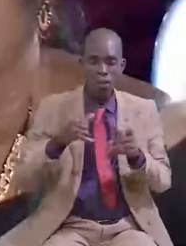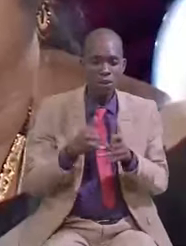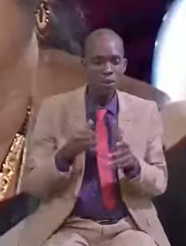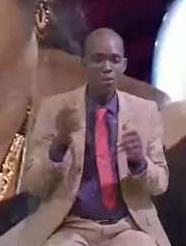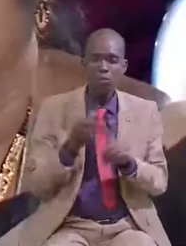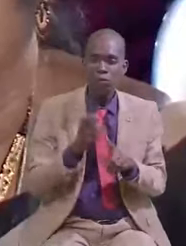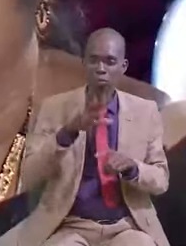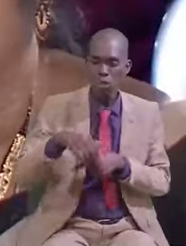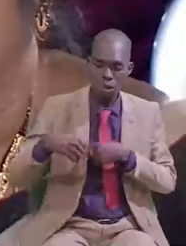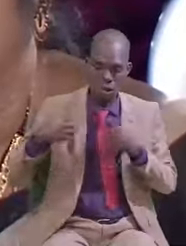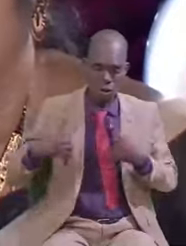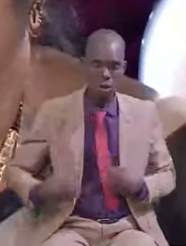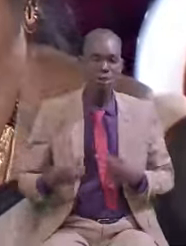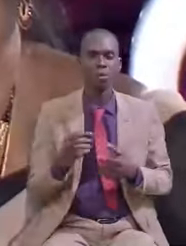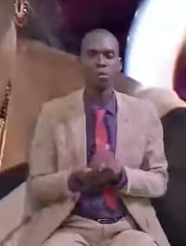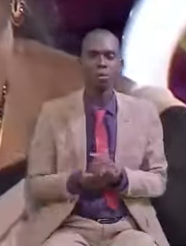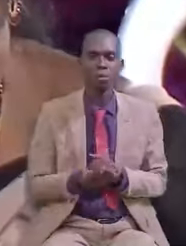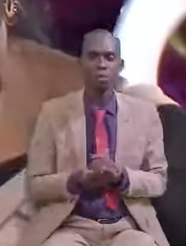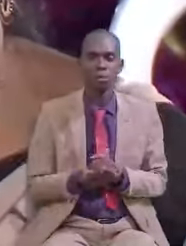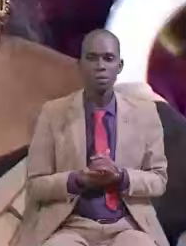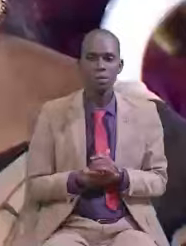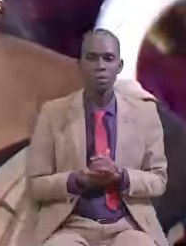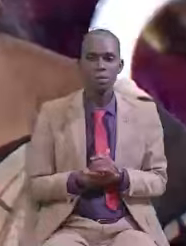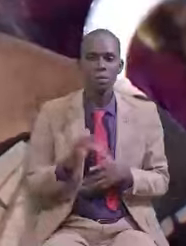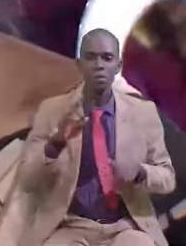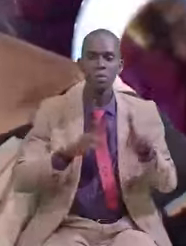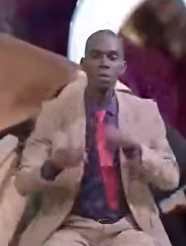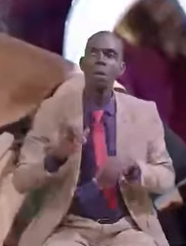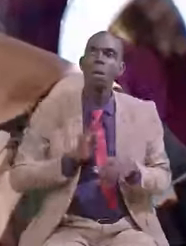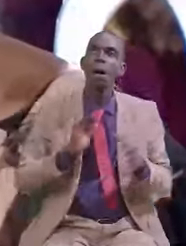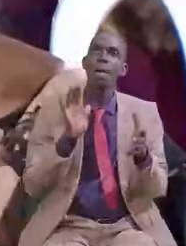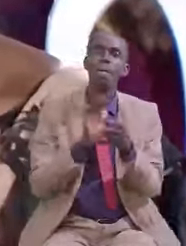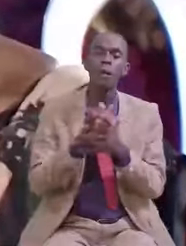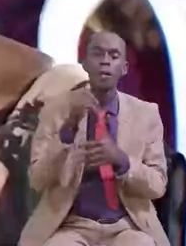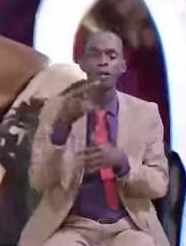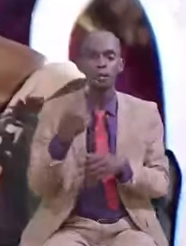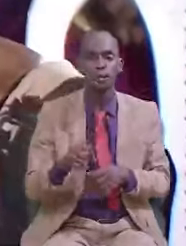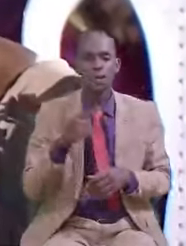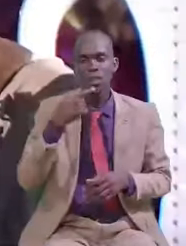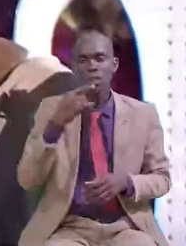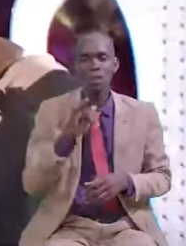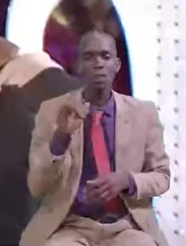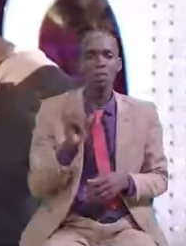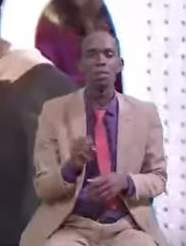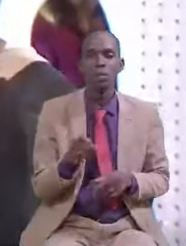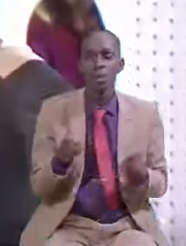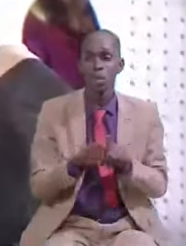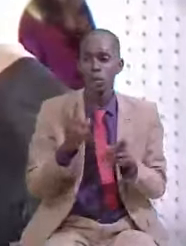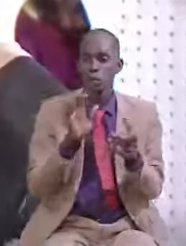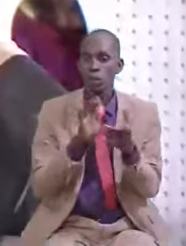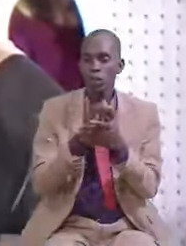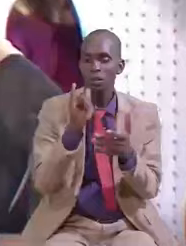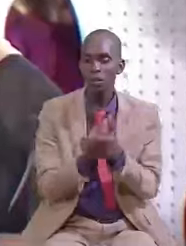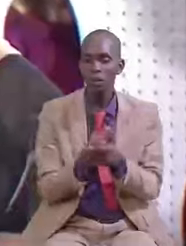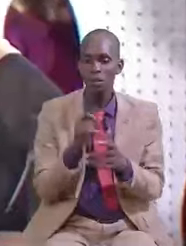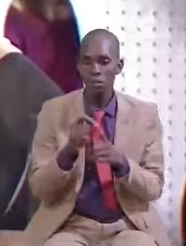votre cœur, je crois à ce qui m'est annoncé. Quand vous croyez au récit,